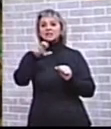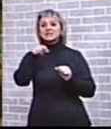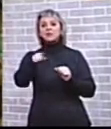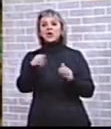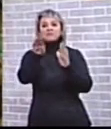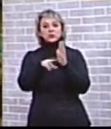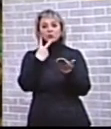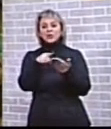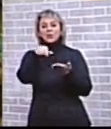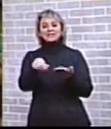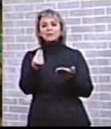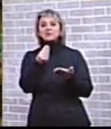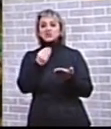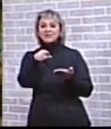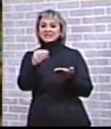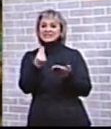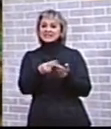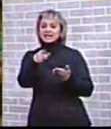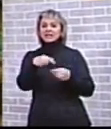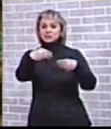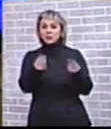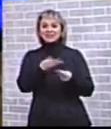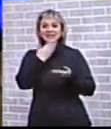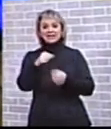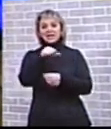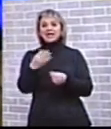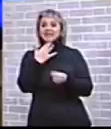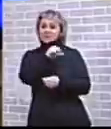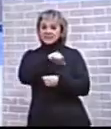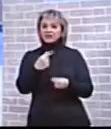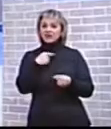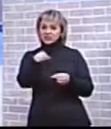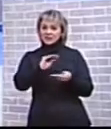не указывается пищевая ценность блюд, нет меню на иностранном языке.